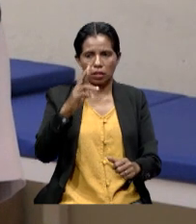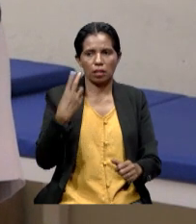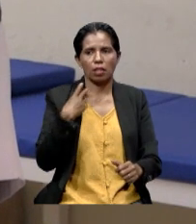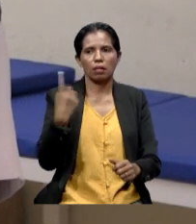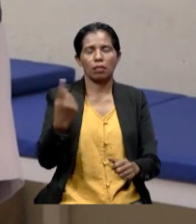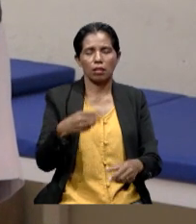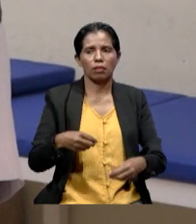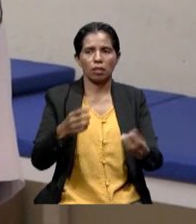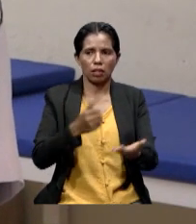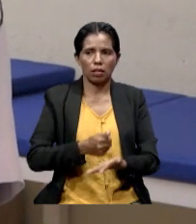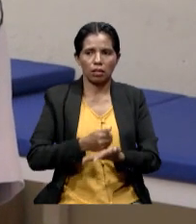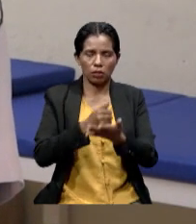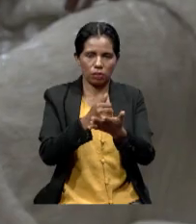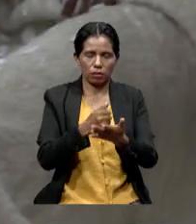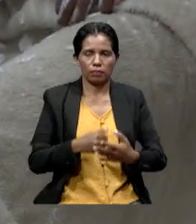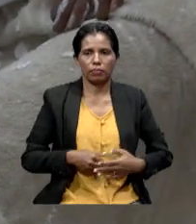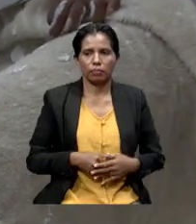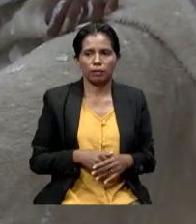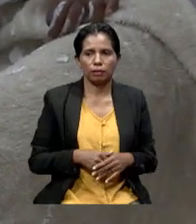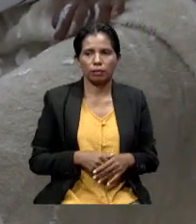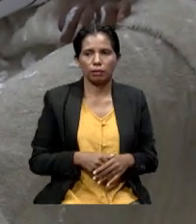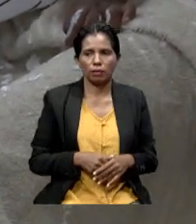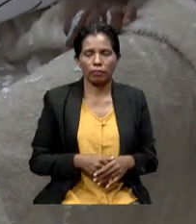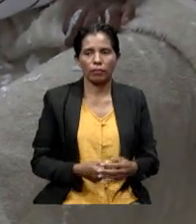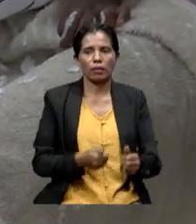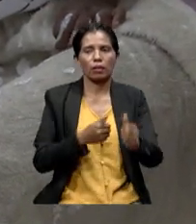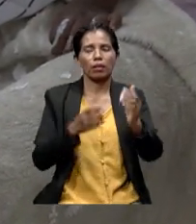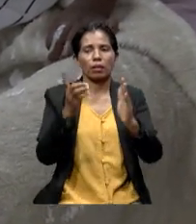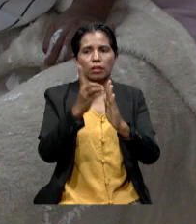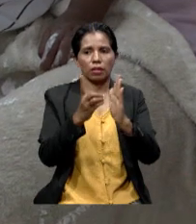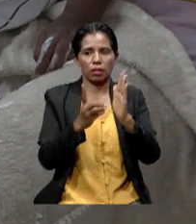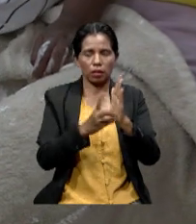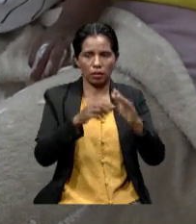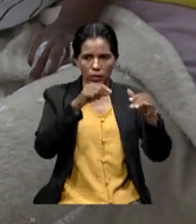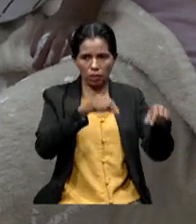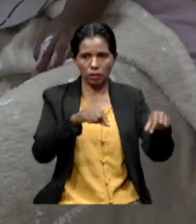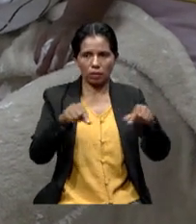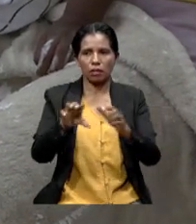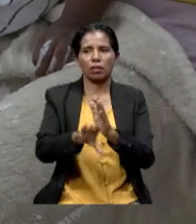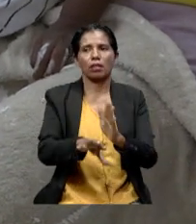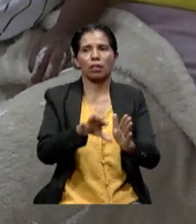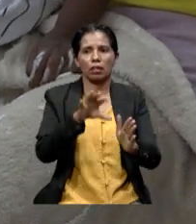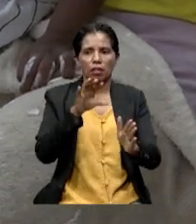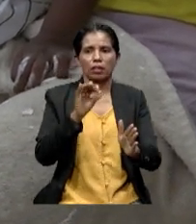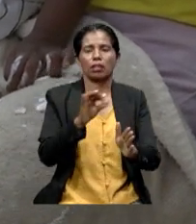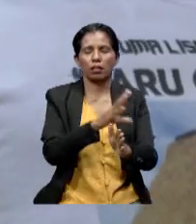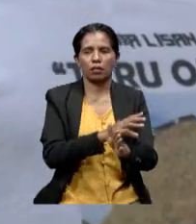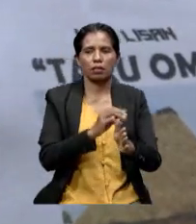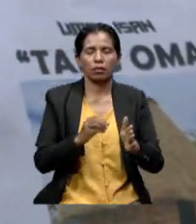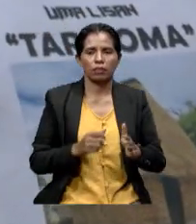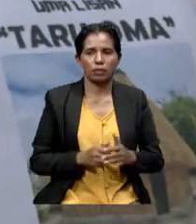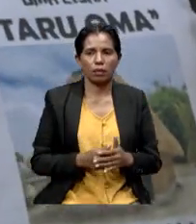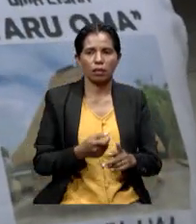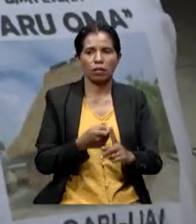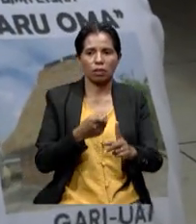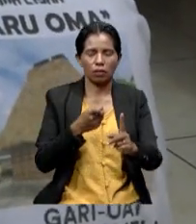sempre fo na fatin motivação. Tuir dados, deficiência, nebe retan tratamento terapia,